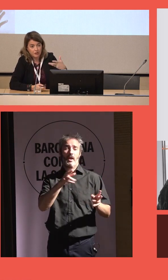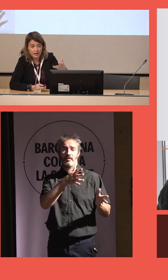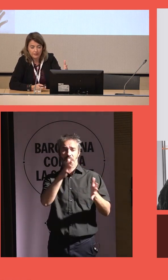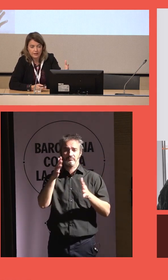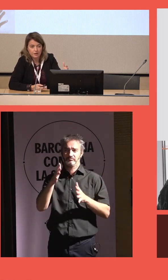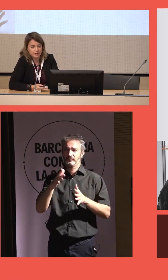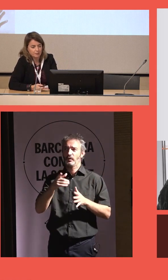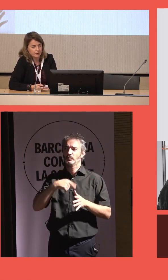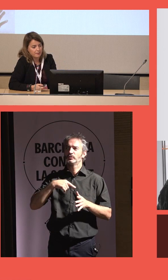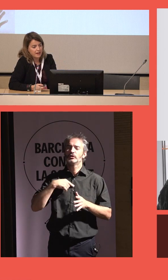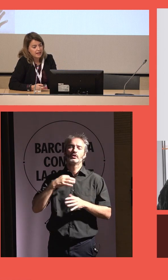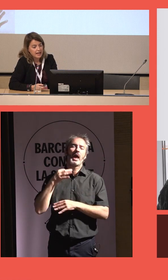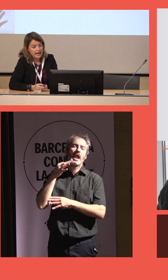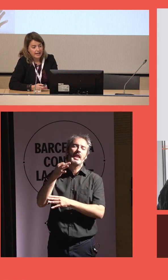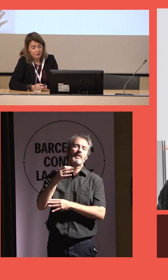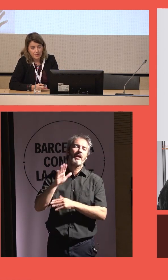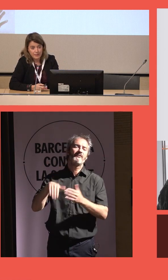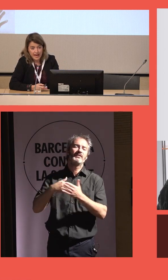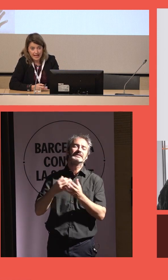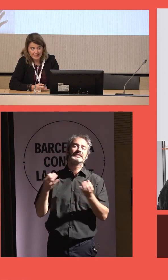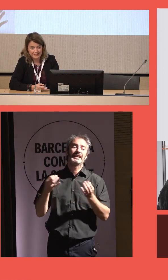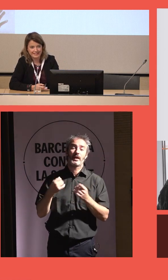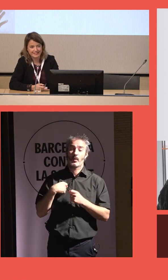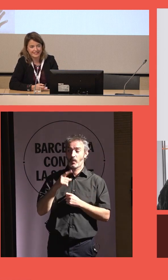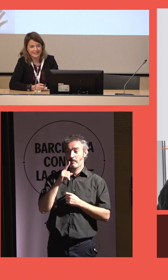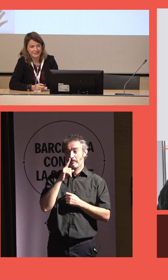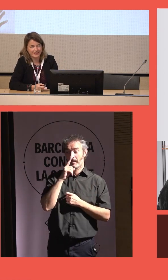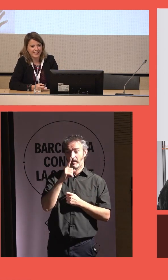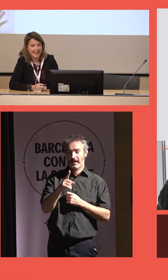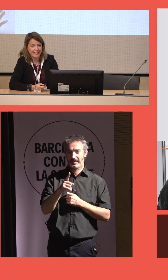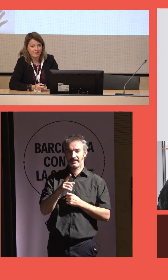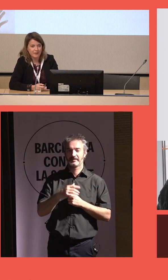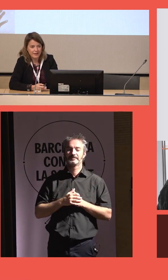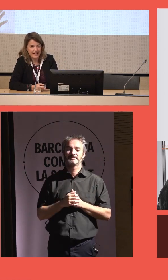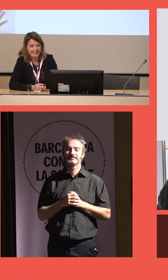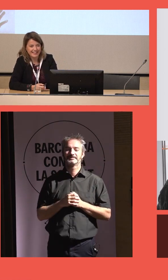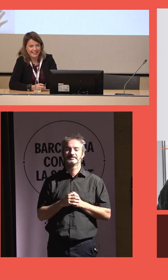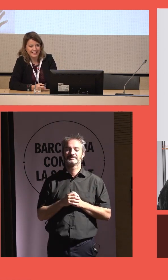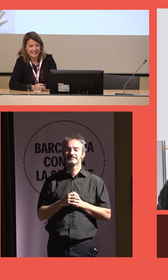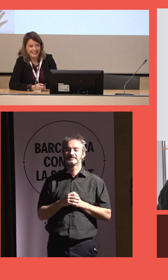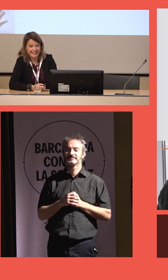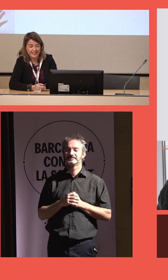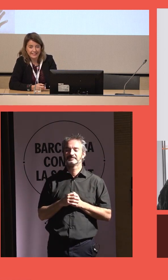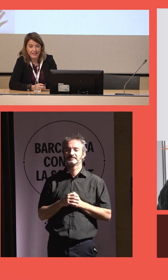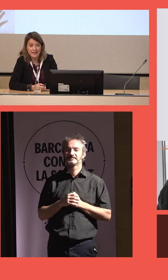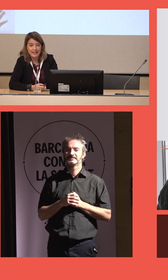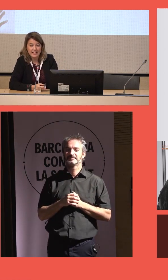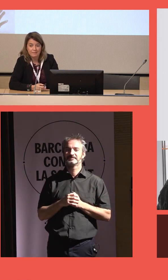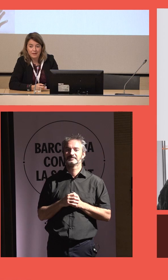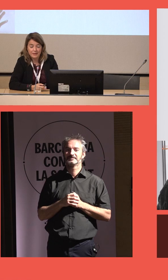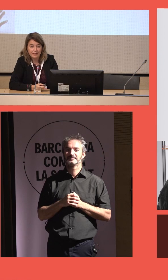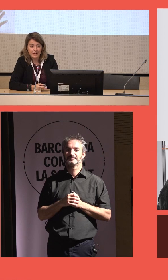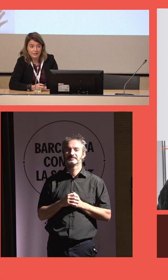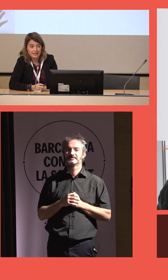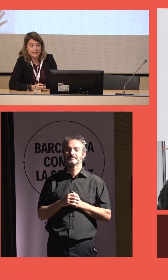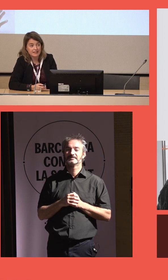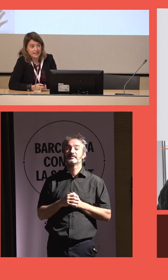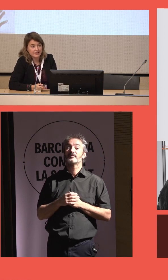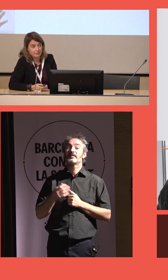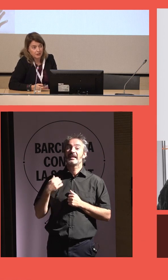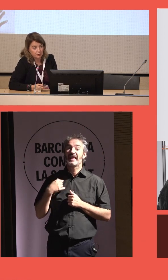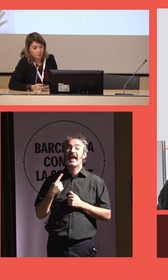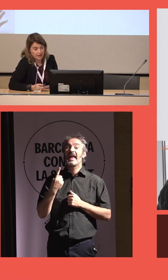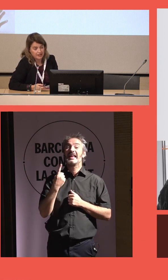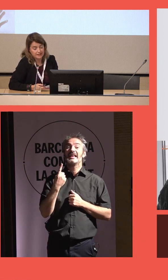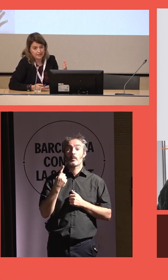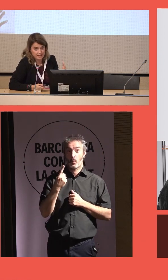fins on arriba el nostre programa en el primer any Jesús en el primer any de pandèmia vam rebre més de